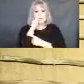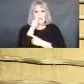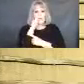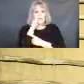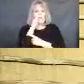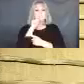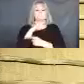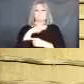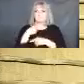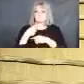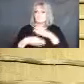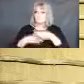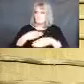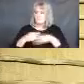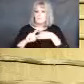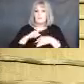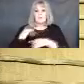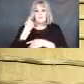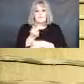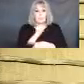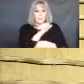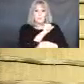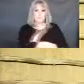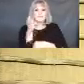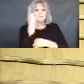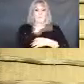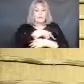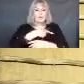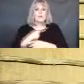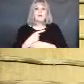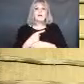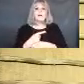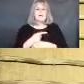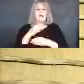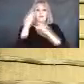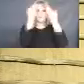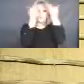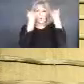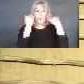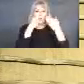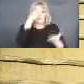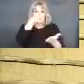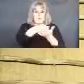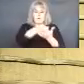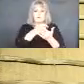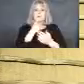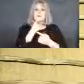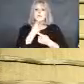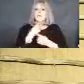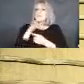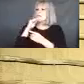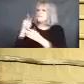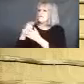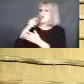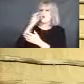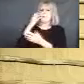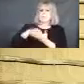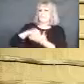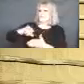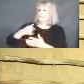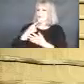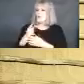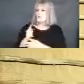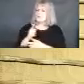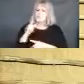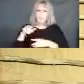die gemeente toe al 5000 was. Die volgende dag hou hulle hofsaak en hulle vra vir Petrus en Johannes, hoe het julle